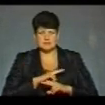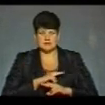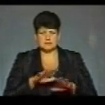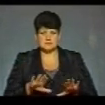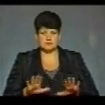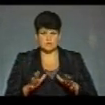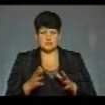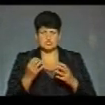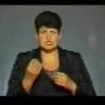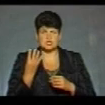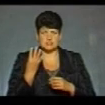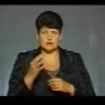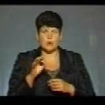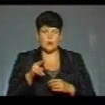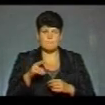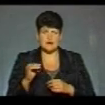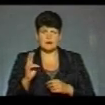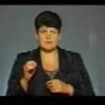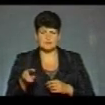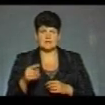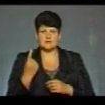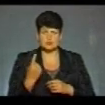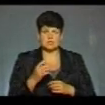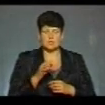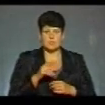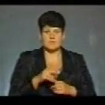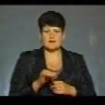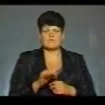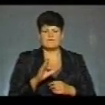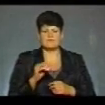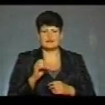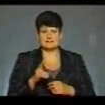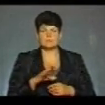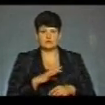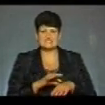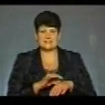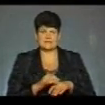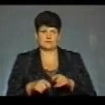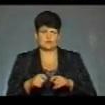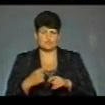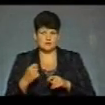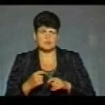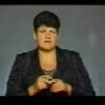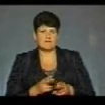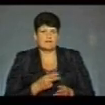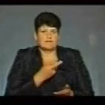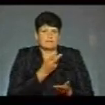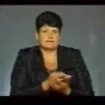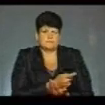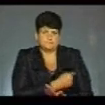пасажирів, троє з «Опеля Кадет» та один пасажир з «Опеля Вектра» були з тілесними ушкодженнями доправлені до лікувального